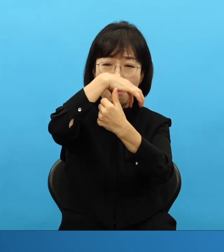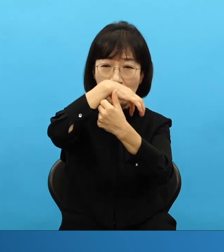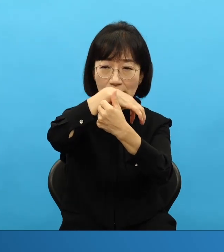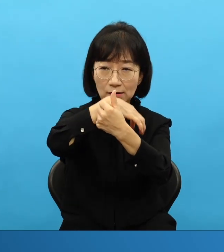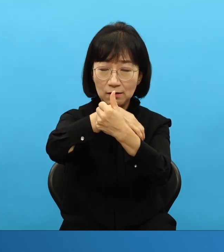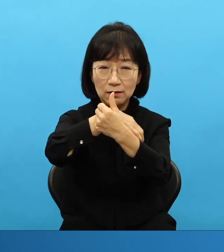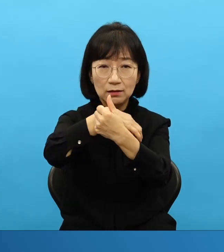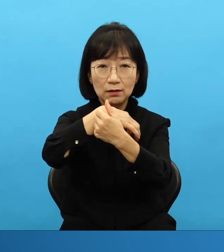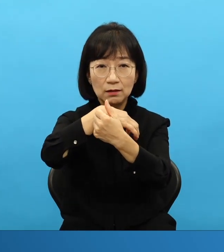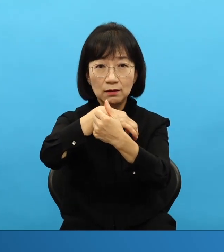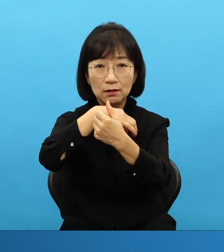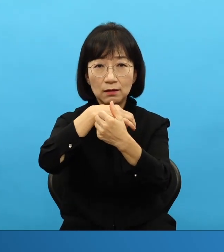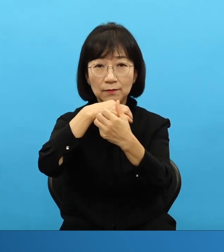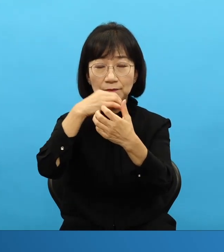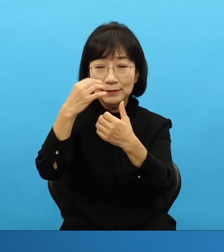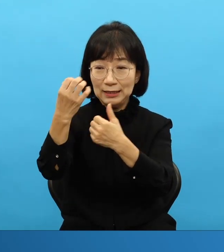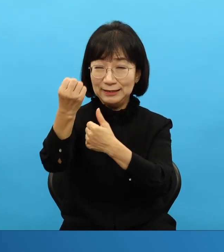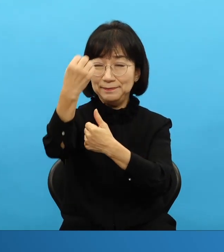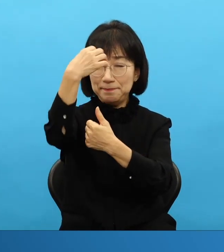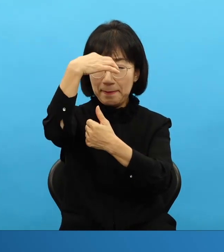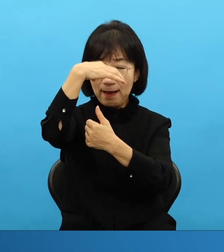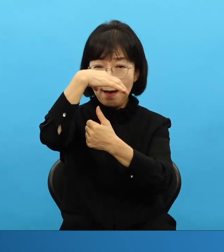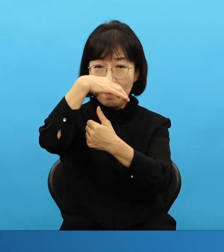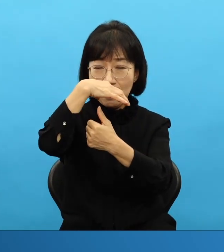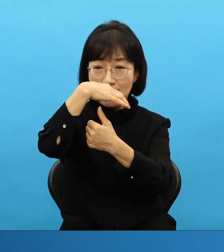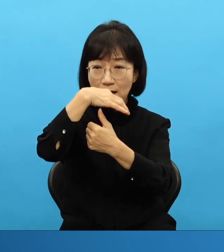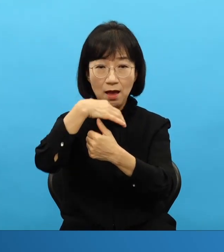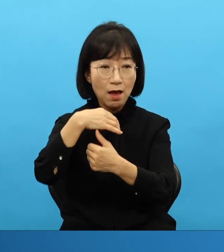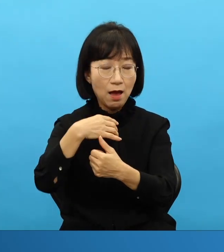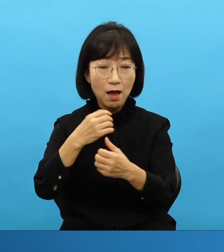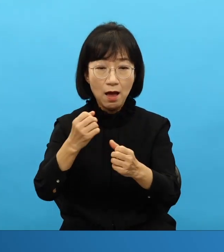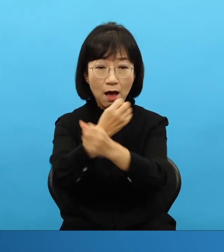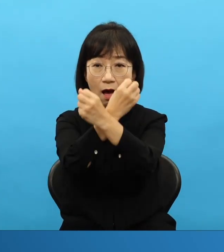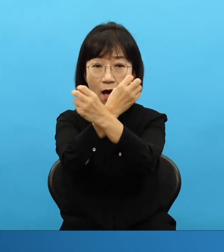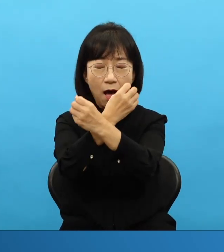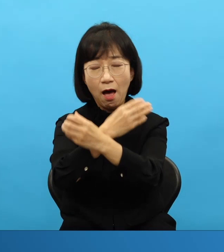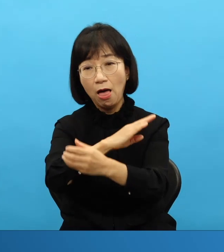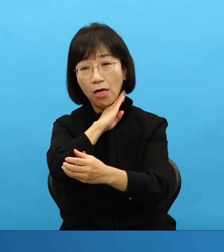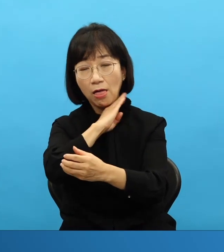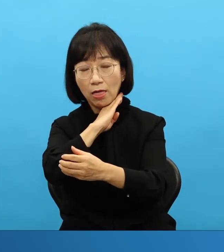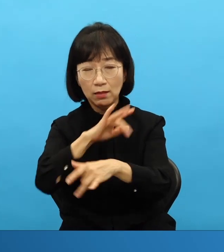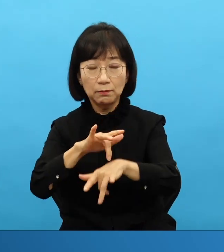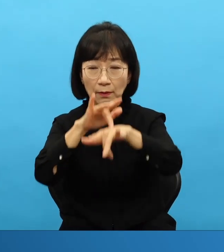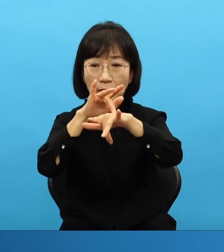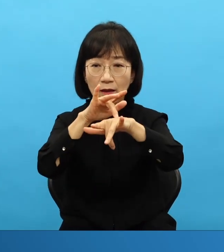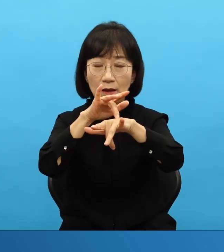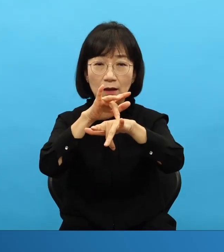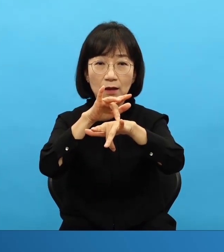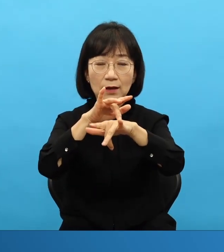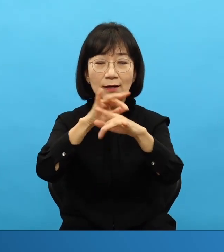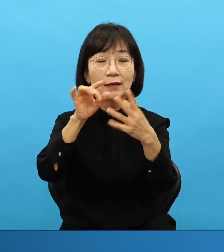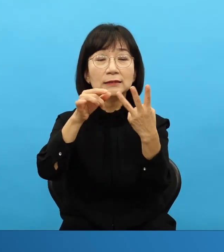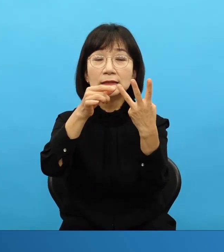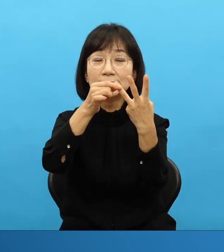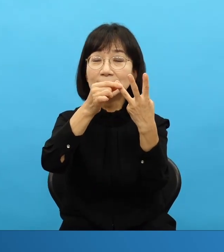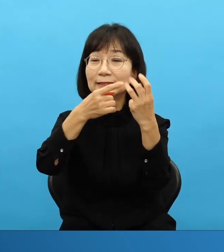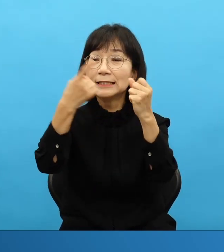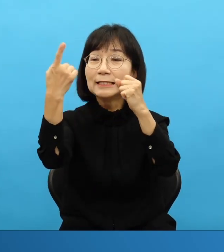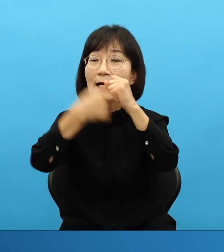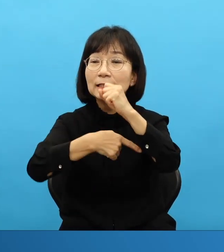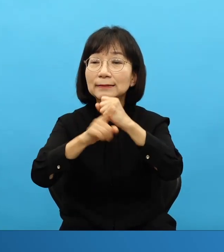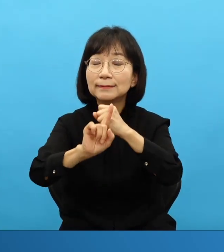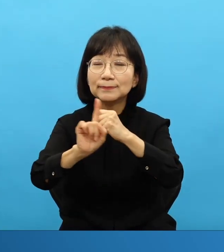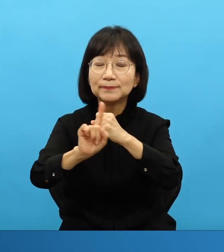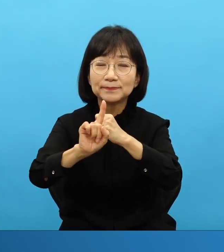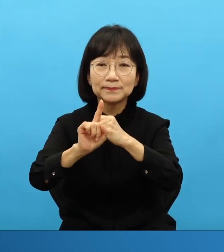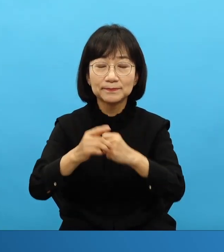塔， 등대를 삼키니까 등대가 보이잖아요. 因为淹没了灯塔，所以看不到灯塔了。 세 번째 사진은 뭐냐? 第3